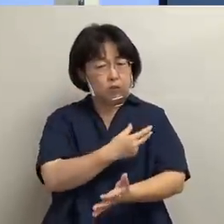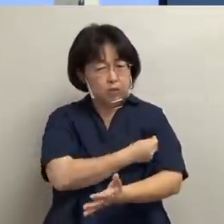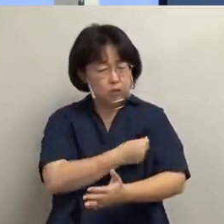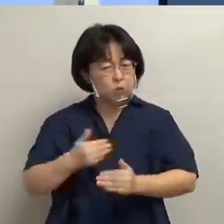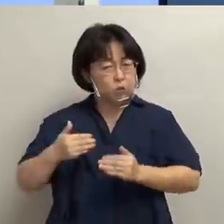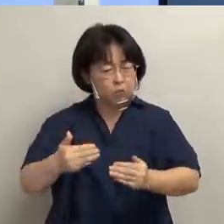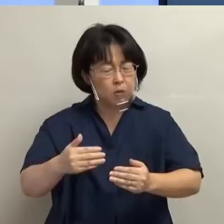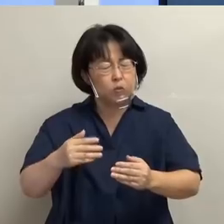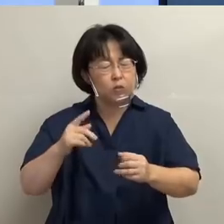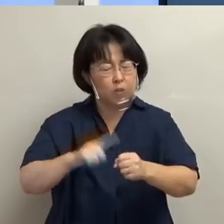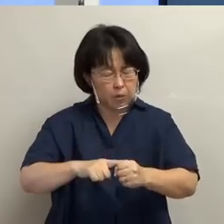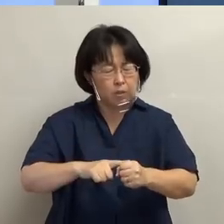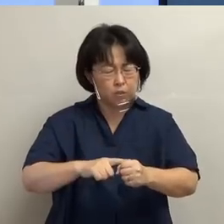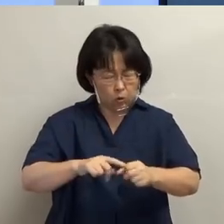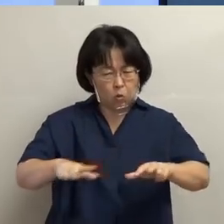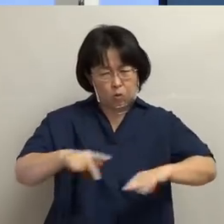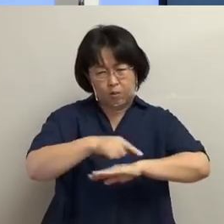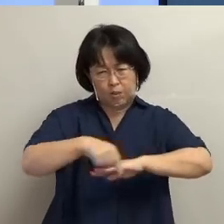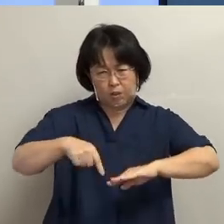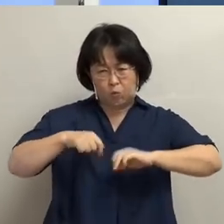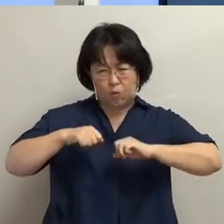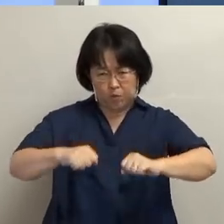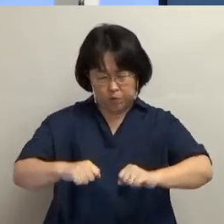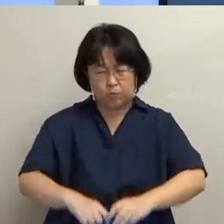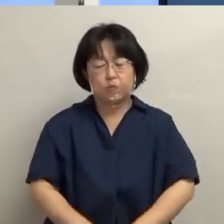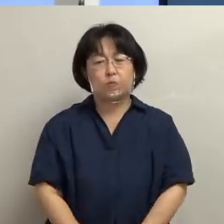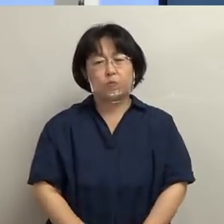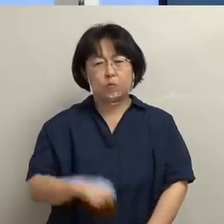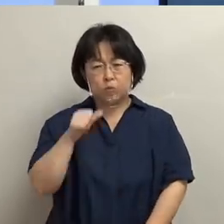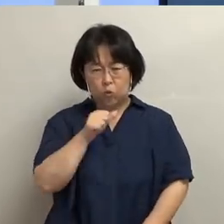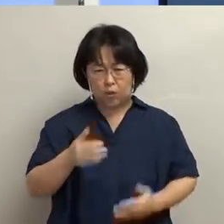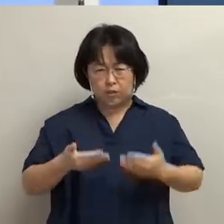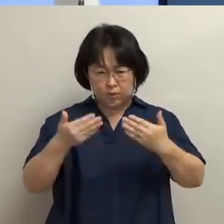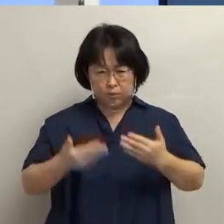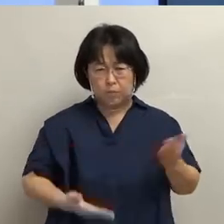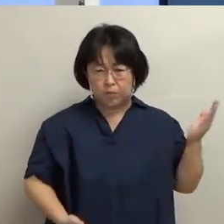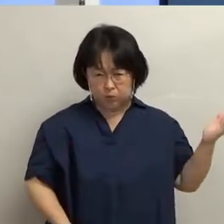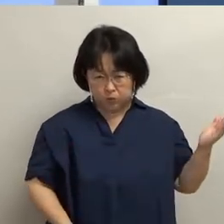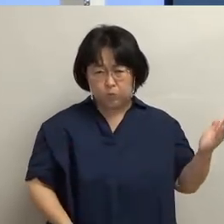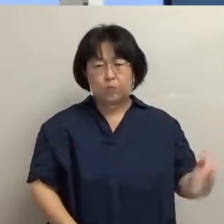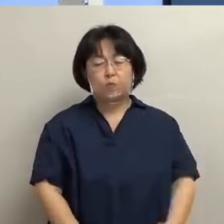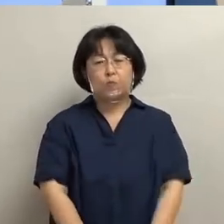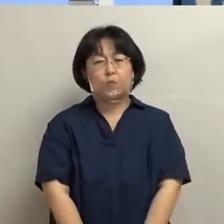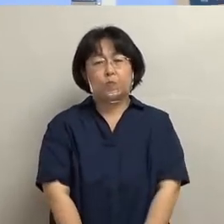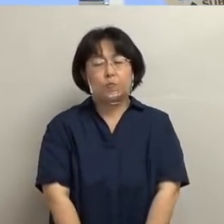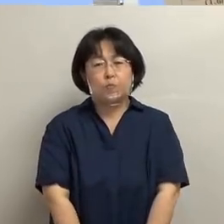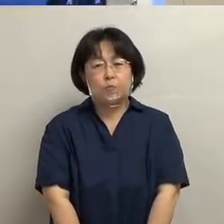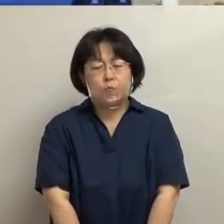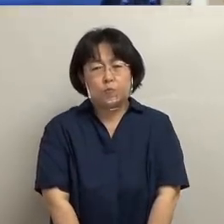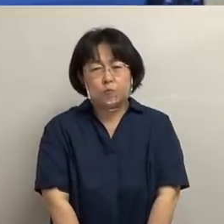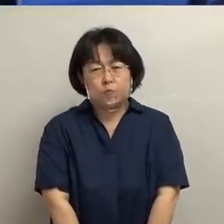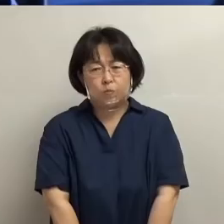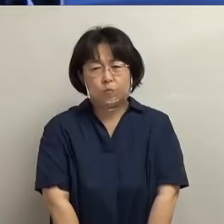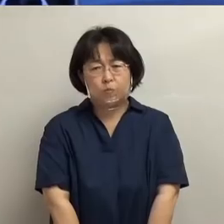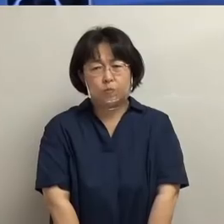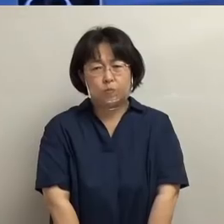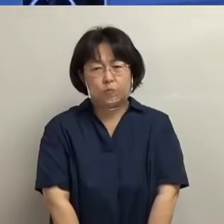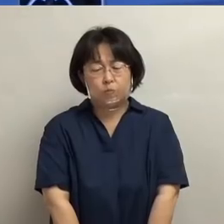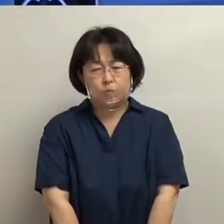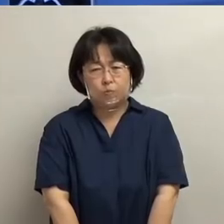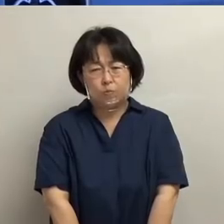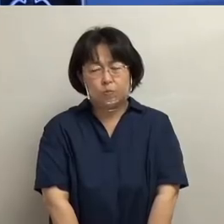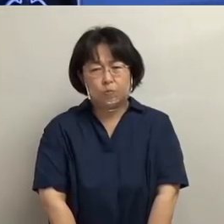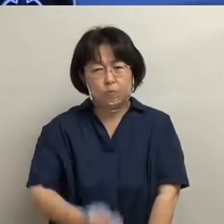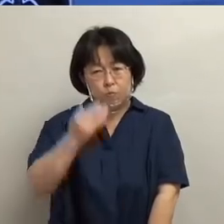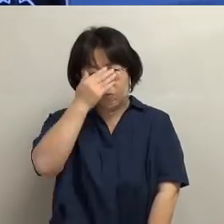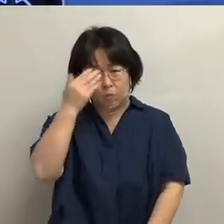といたしましたあのこれを紹介したいと思いますんこのグリップですね若年層の